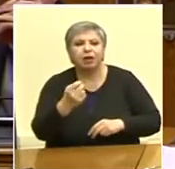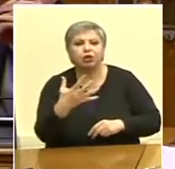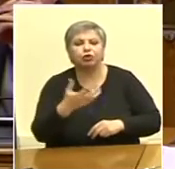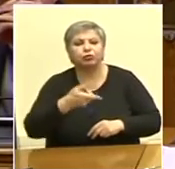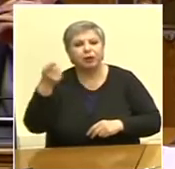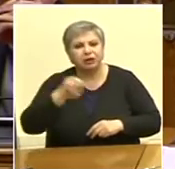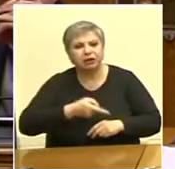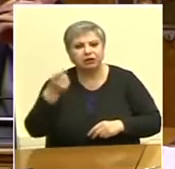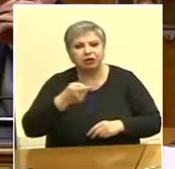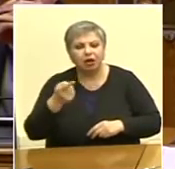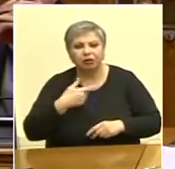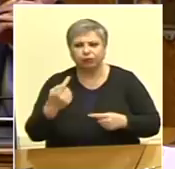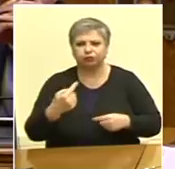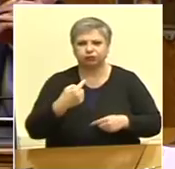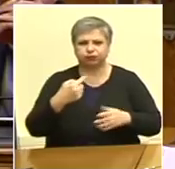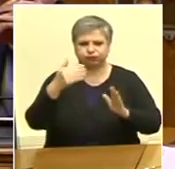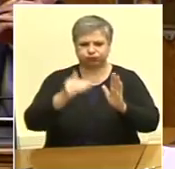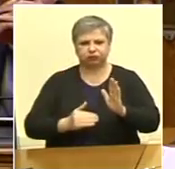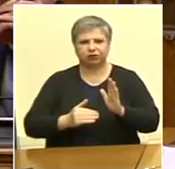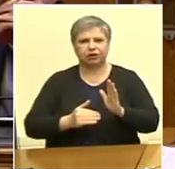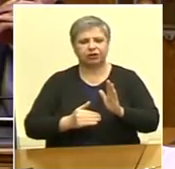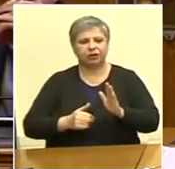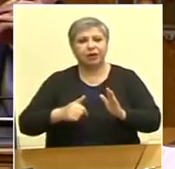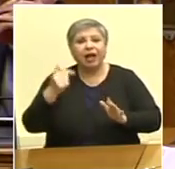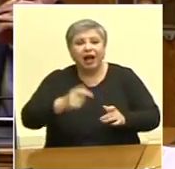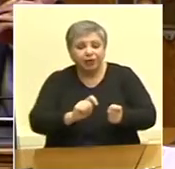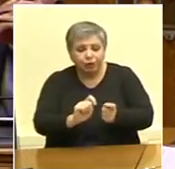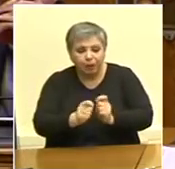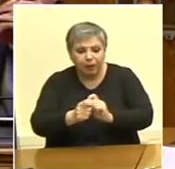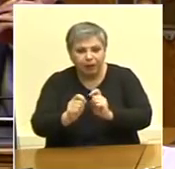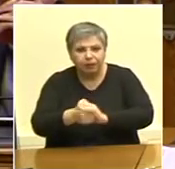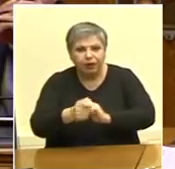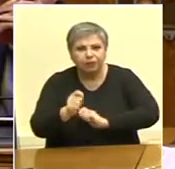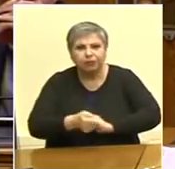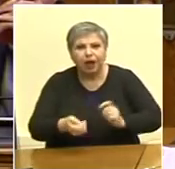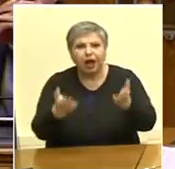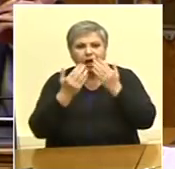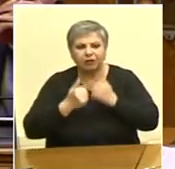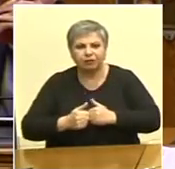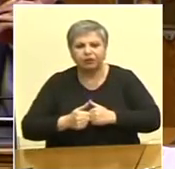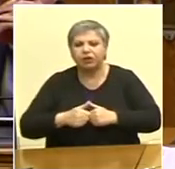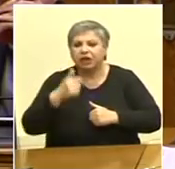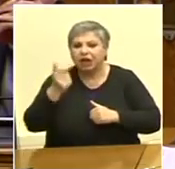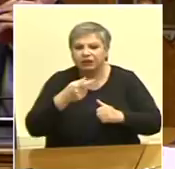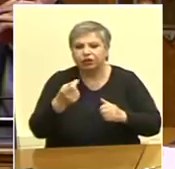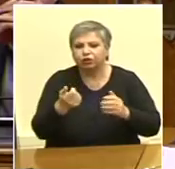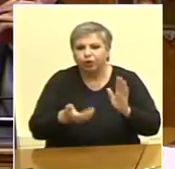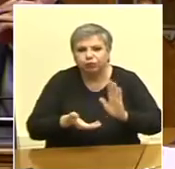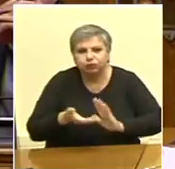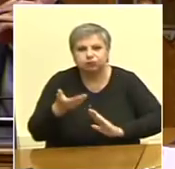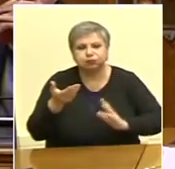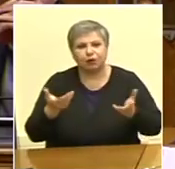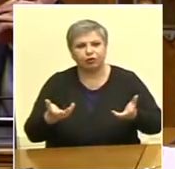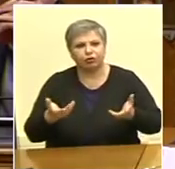ουσιαστική μεταρρύθμιση δεν κάνατε για να μπορέσετε να ανορθώσετε την ελληνική οικονομία. Το ασφαλιστικό εμείς το κάναμε